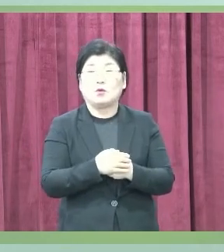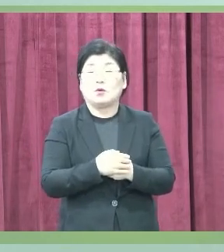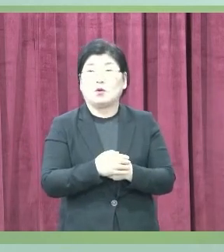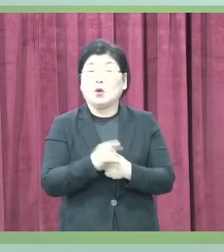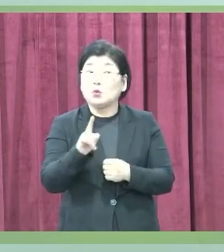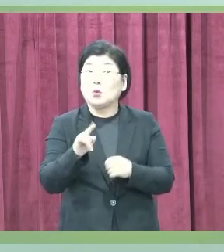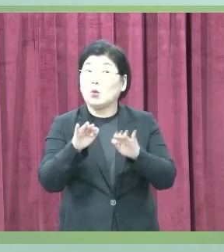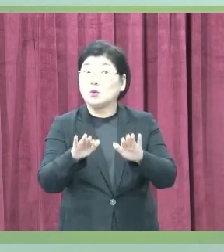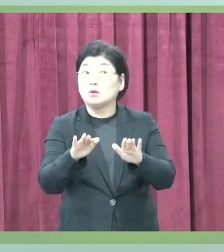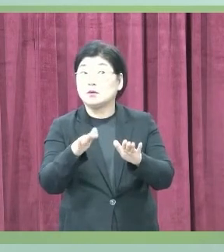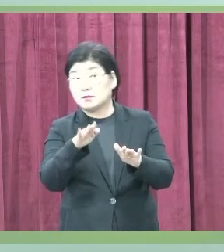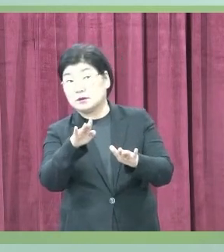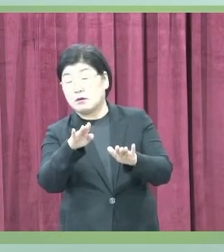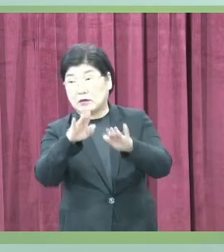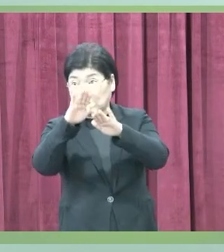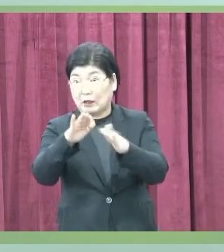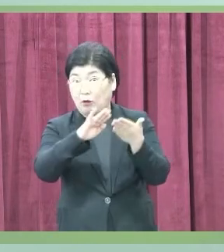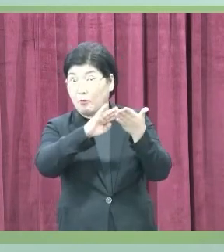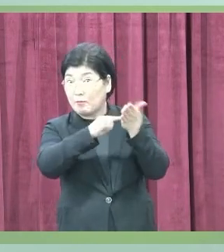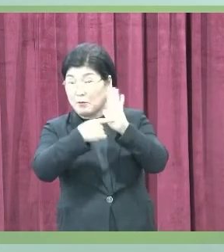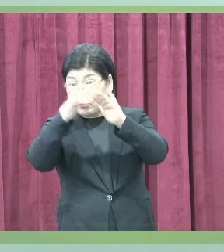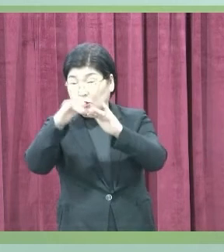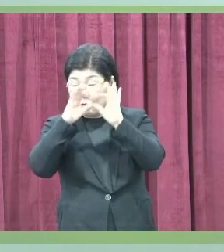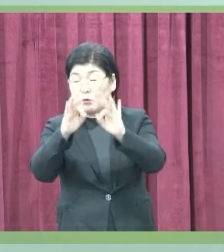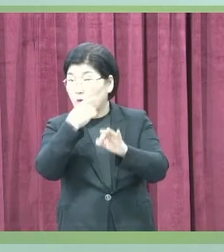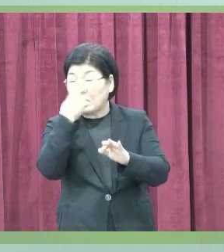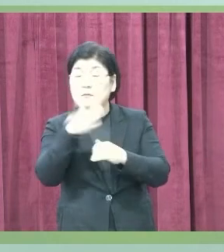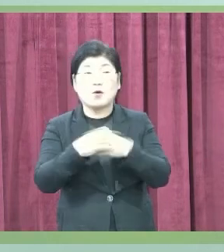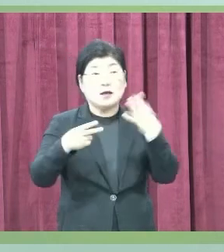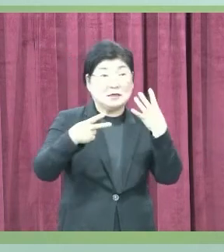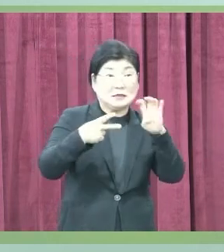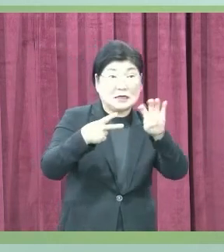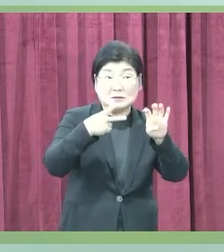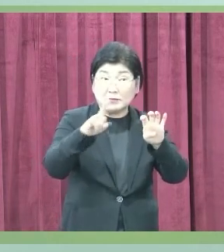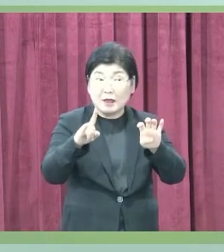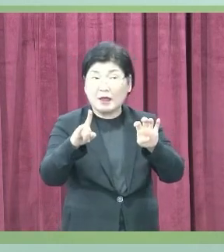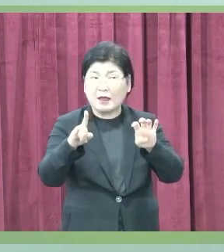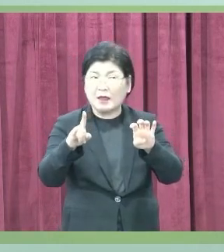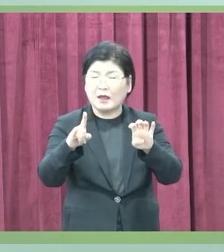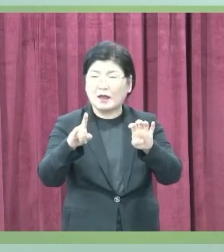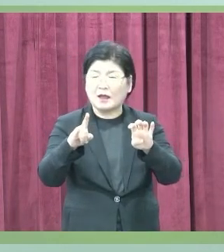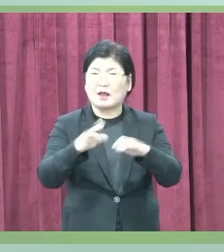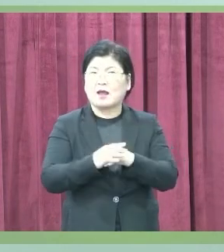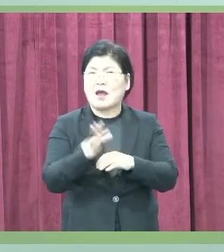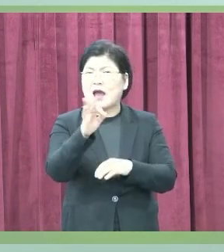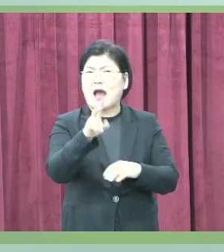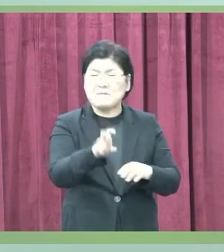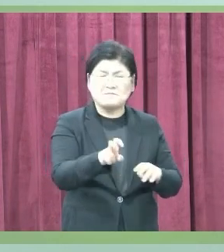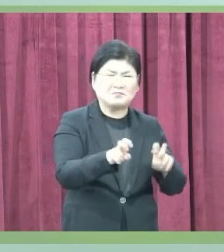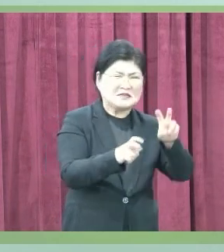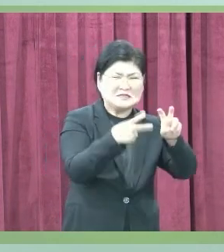자료를 보시면 될 것 같고요. 그래서 40대 이제 암이 일단